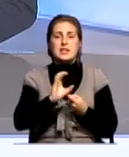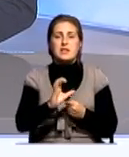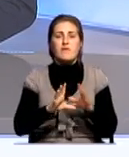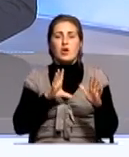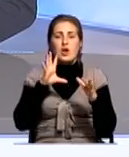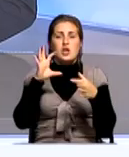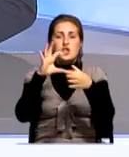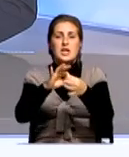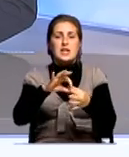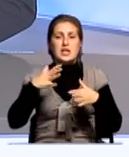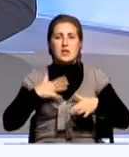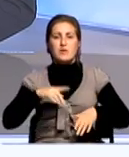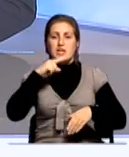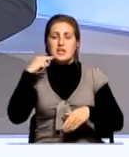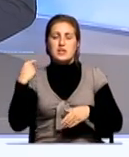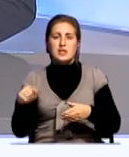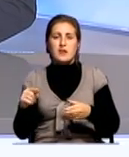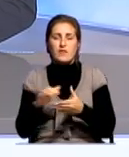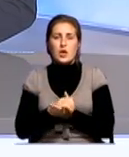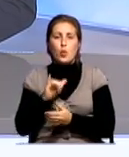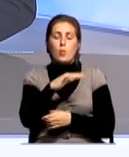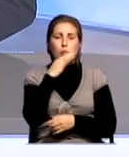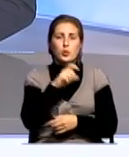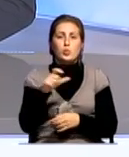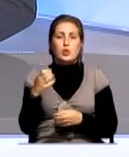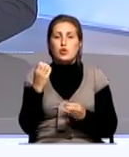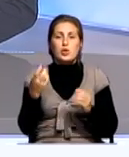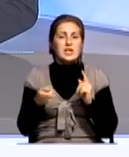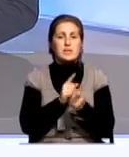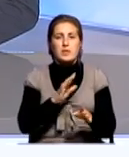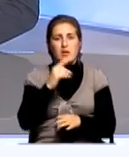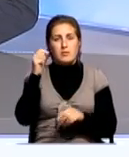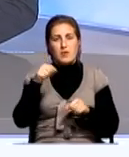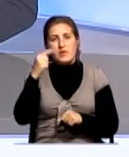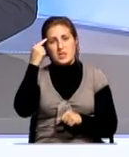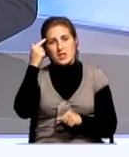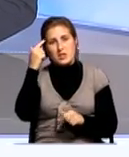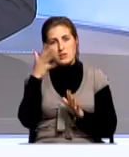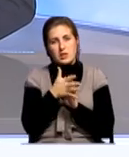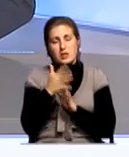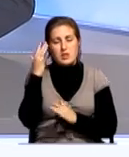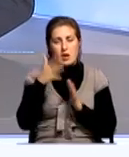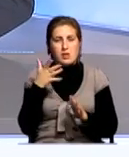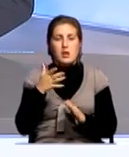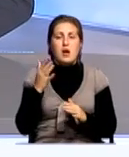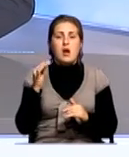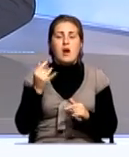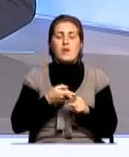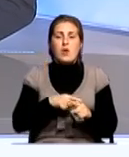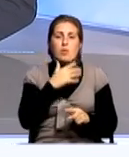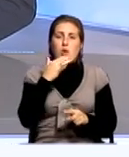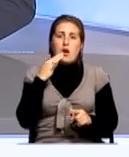вхождением кры состав Российской Федерации у многих людей ещё не изменилось правосознание В первую очередь и в этом во многом